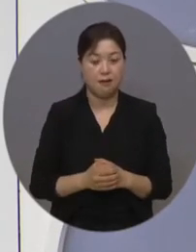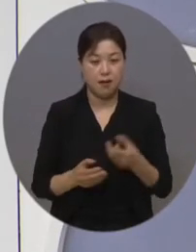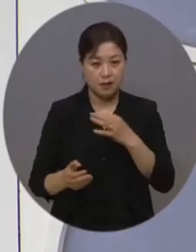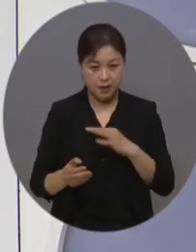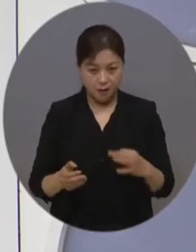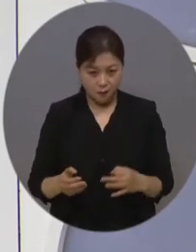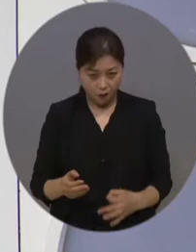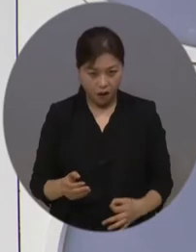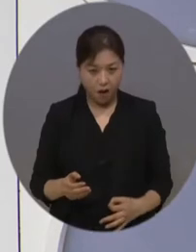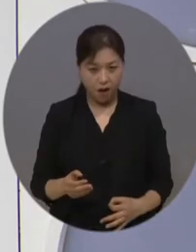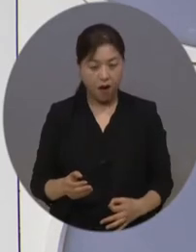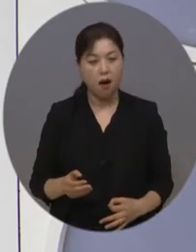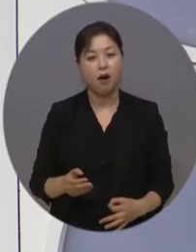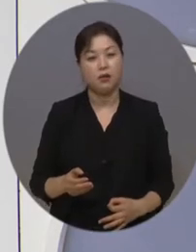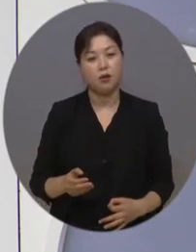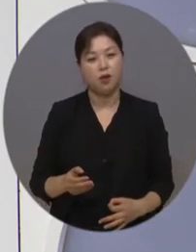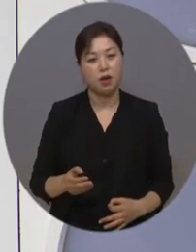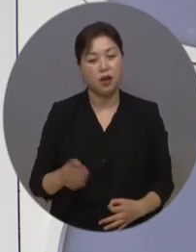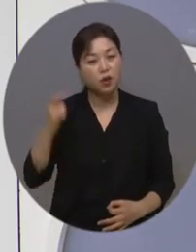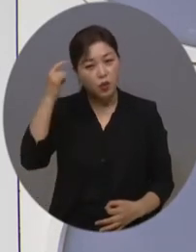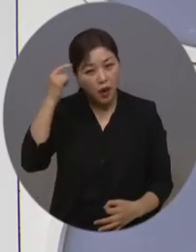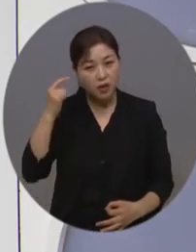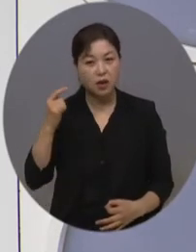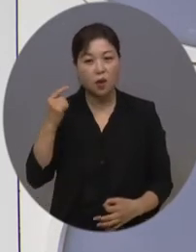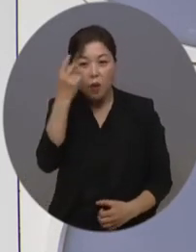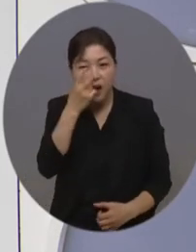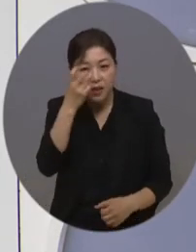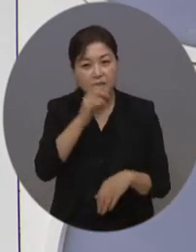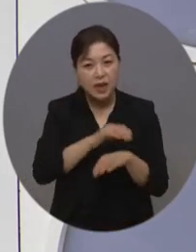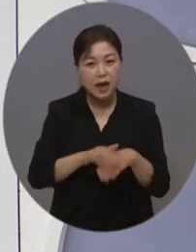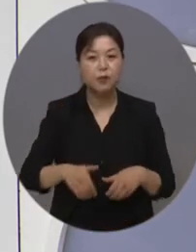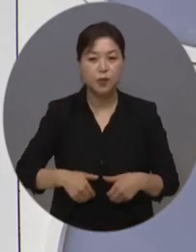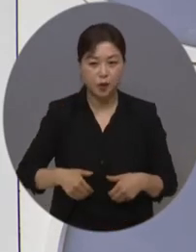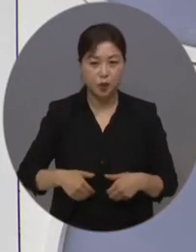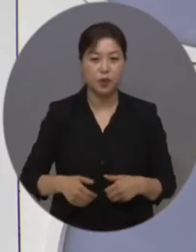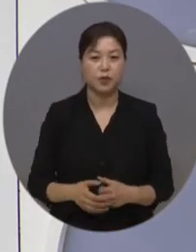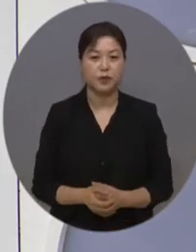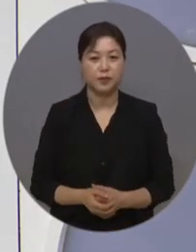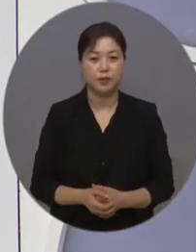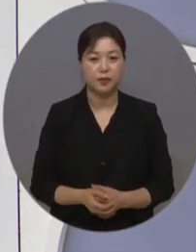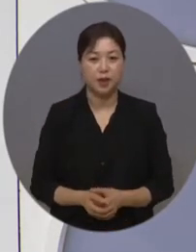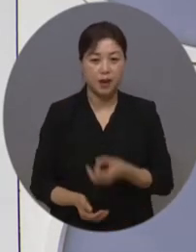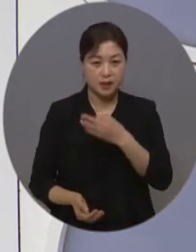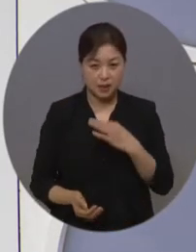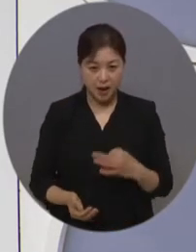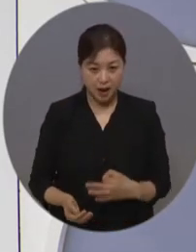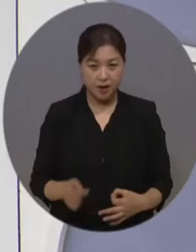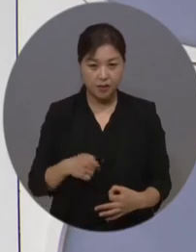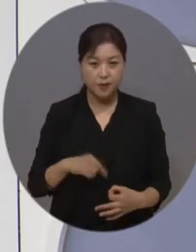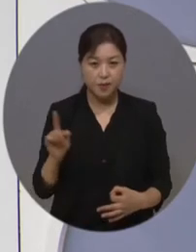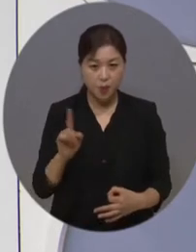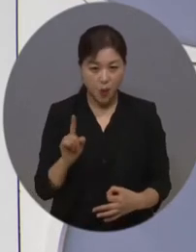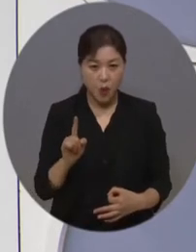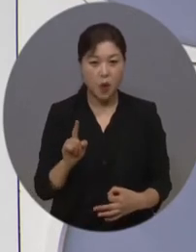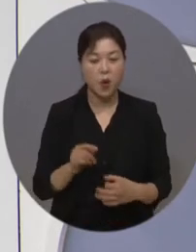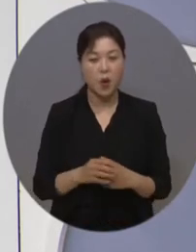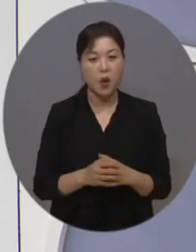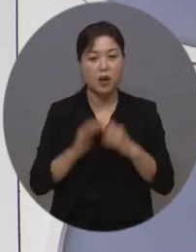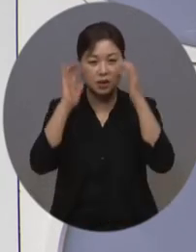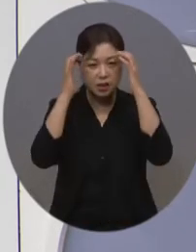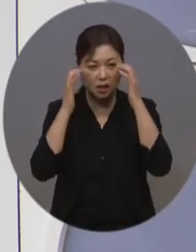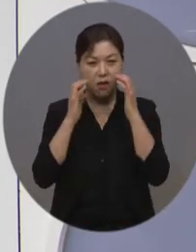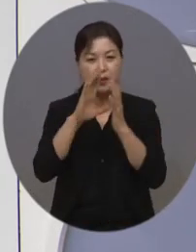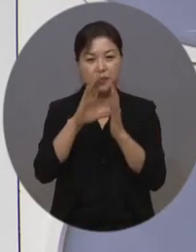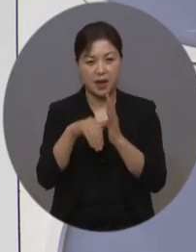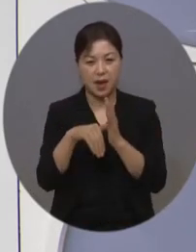뇌를 잘 간수를 해야 됩니다. 예. 그러니까 이 장은요, 특히 저는 이제 겁이 나는 게 여름